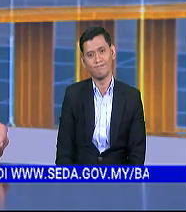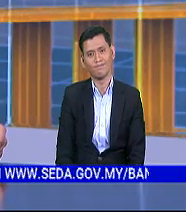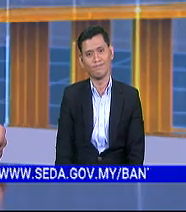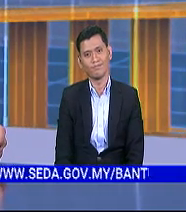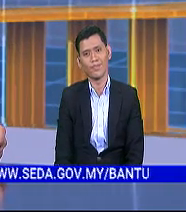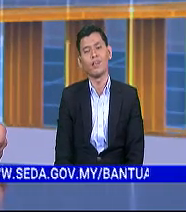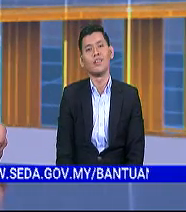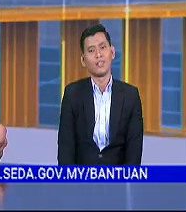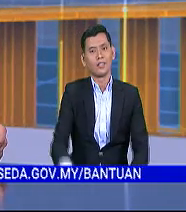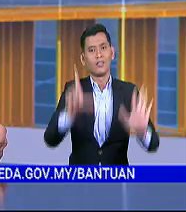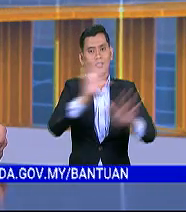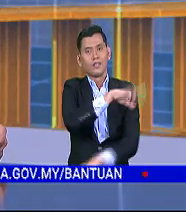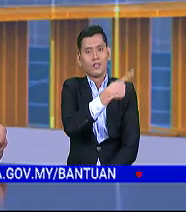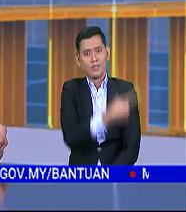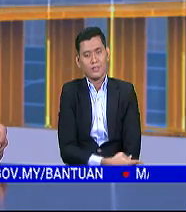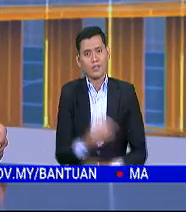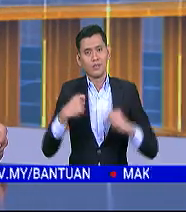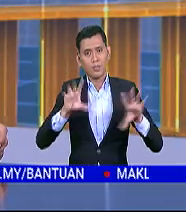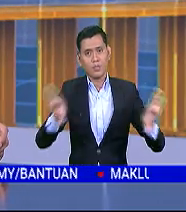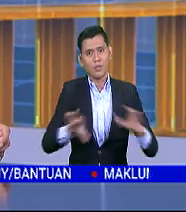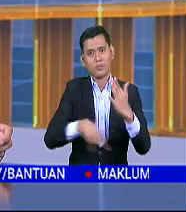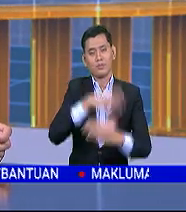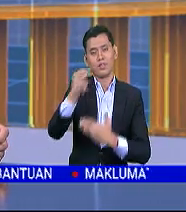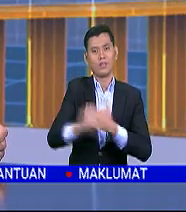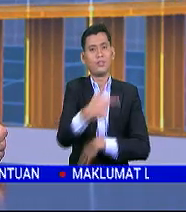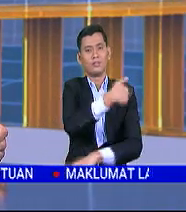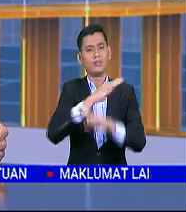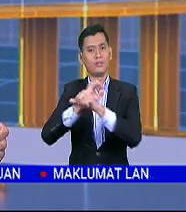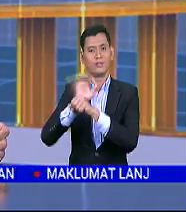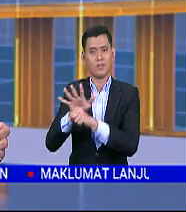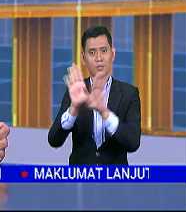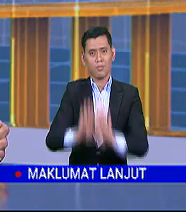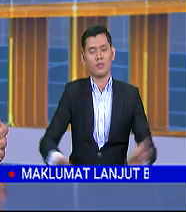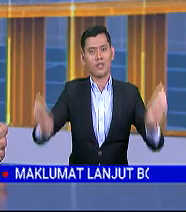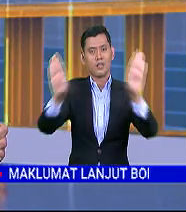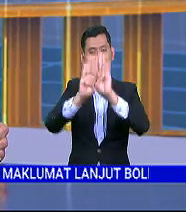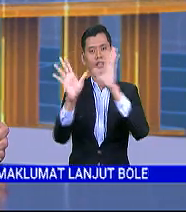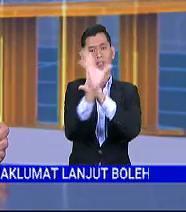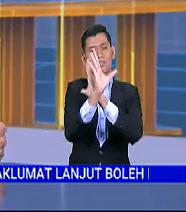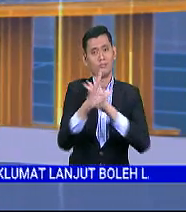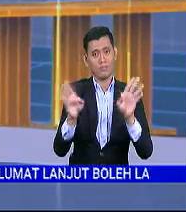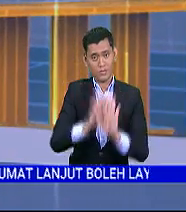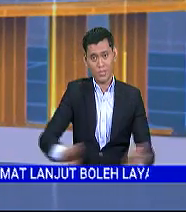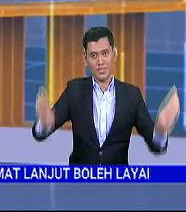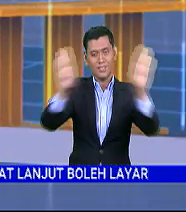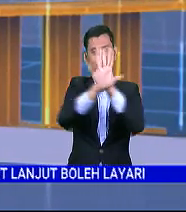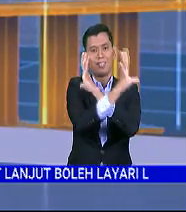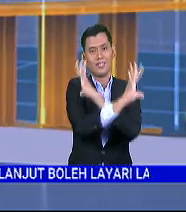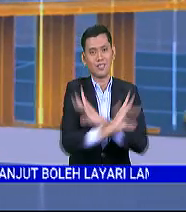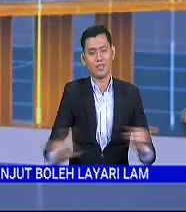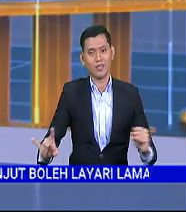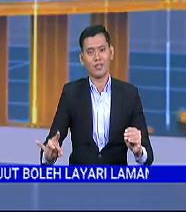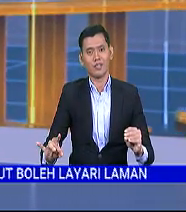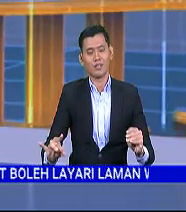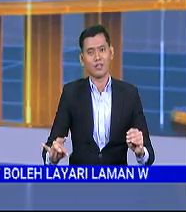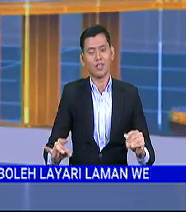Baik, 7 klinik swasta laksana program vaksinasi. Untuk paparan berita dari Pulau Mutiara Laut China Selatan, kita bersama-sama